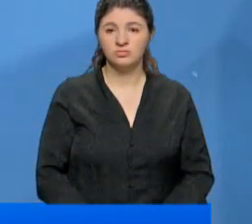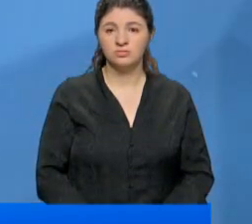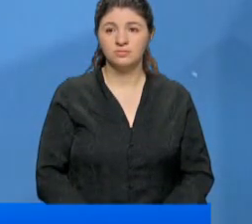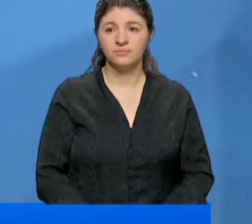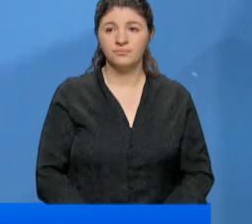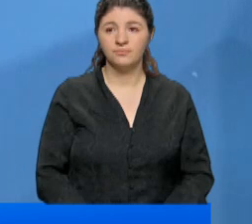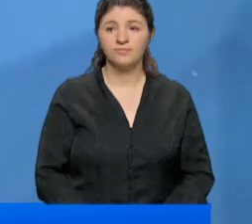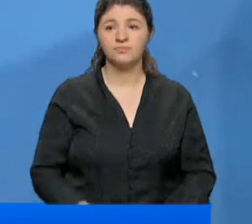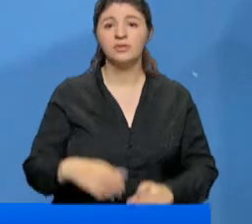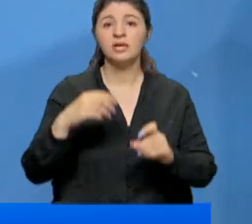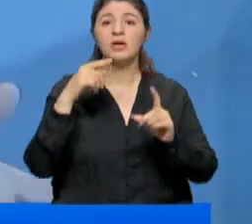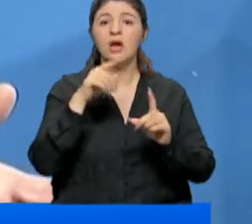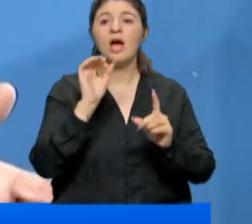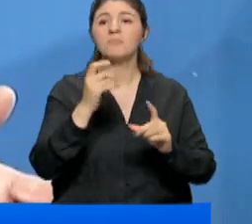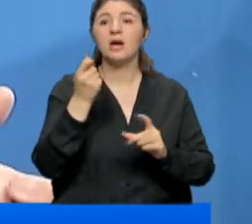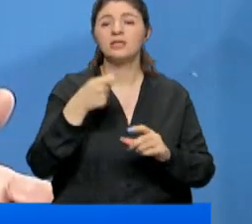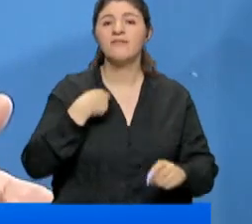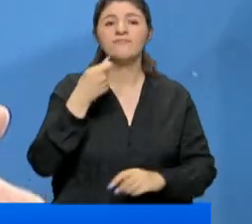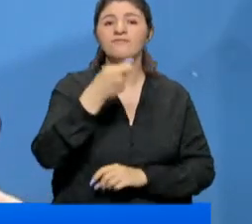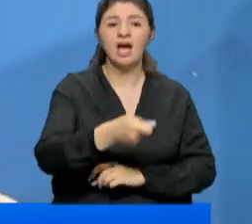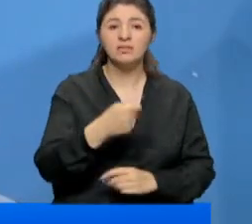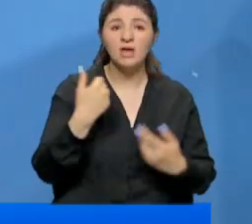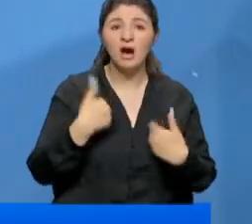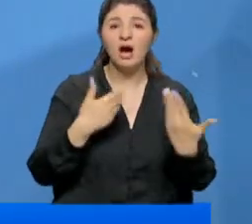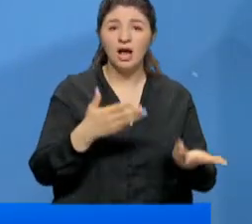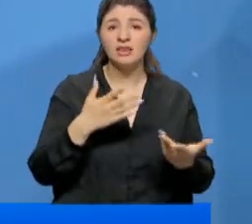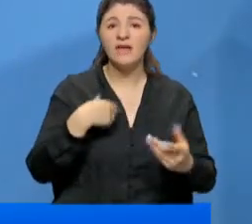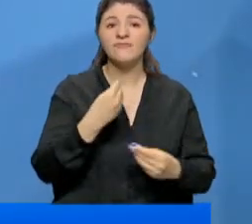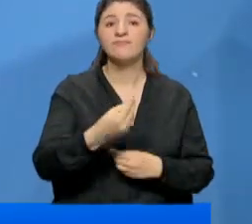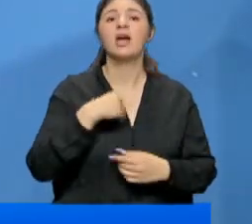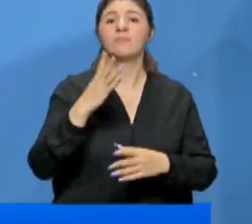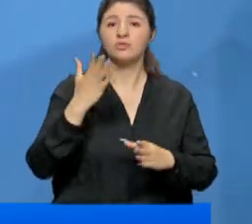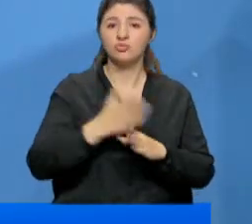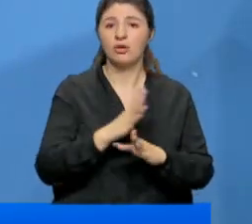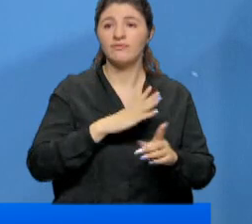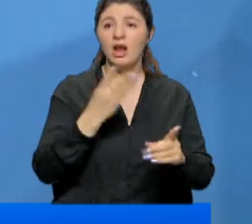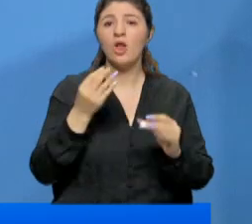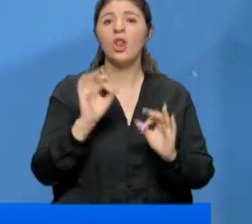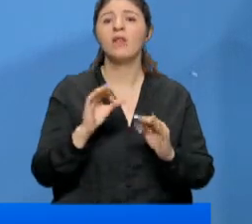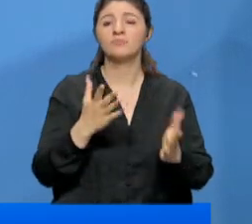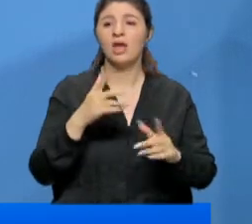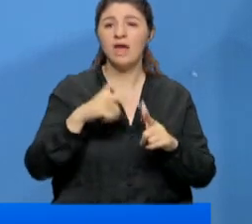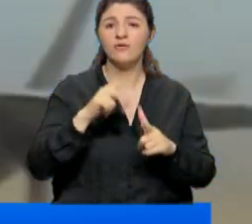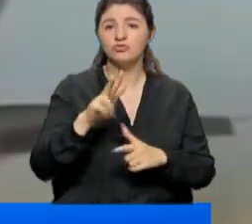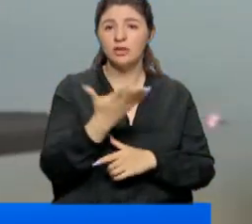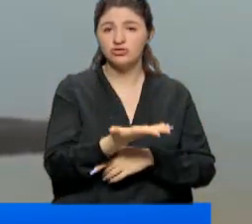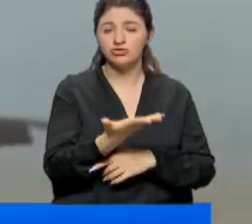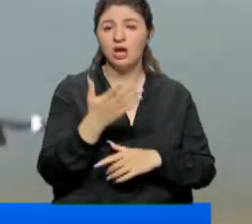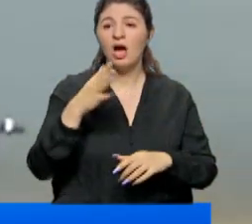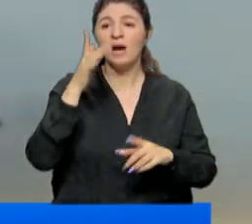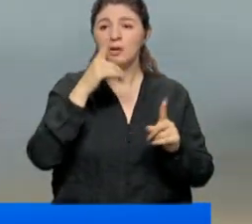Amerika olarak Siz bize maalesef parasını verdiğimiz halde vermediğiniz ürünler var En önemlisi dwf30